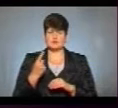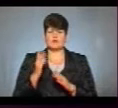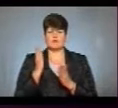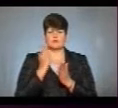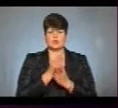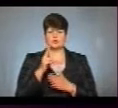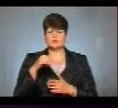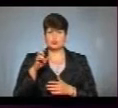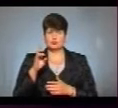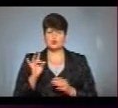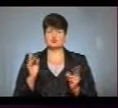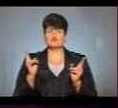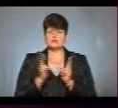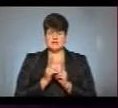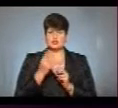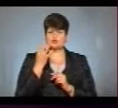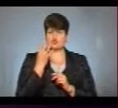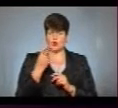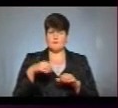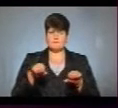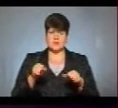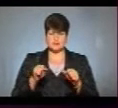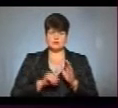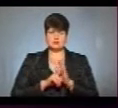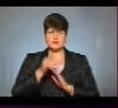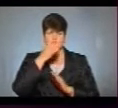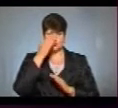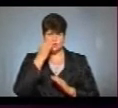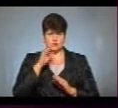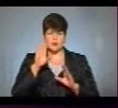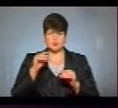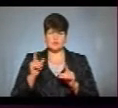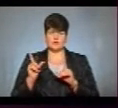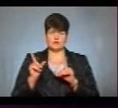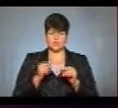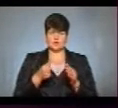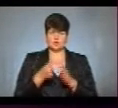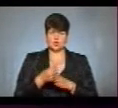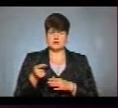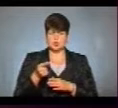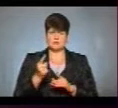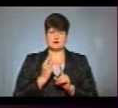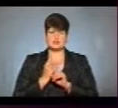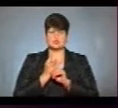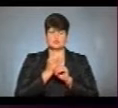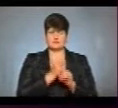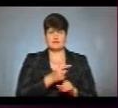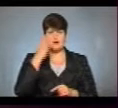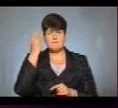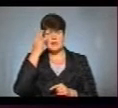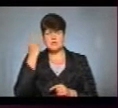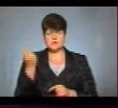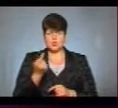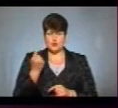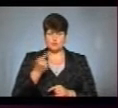вони зустріли 4 байкерів, які розпочали свій маршрут з Ужгорода. Потім приїхали з ними до Тернополя і супроводжували до Хмельницької